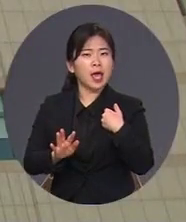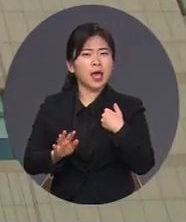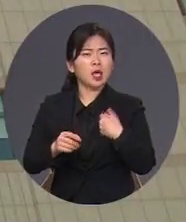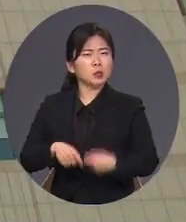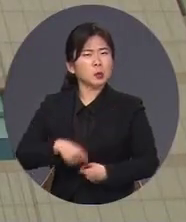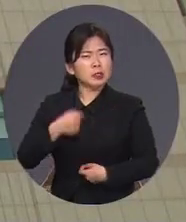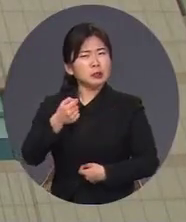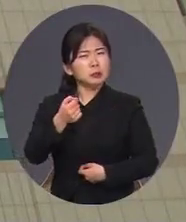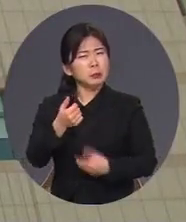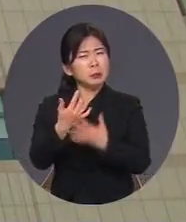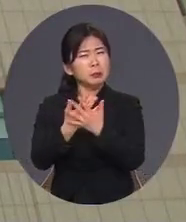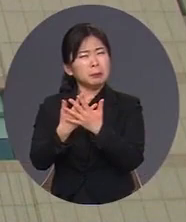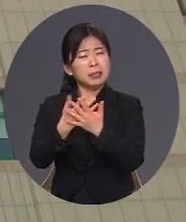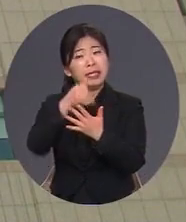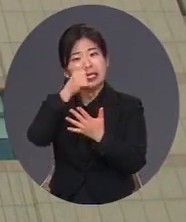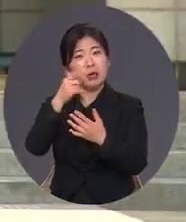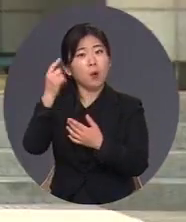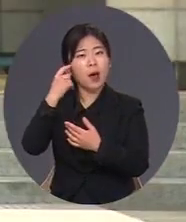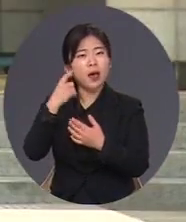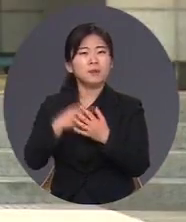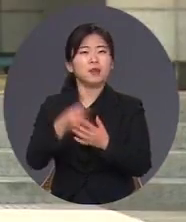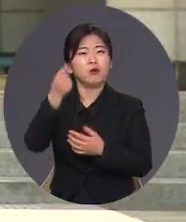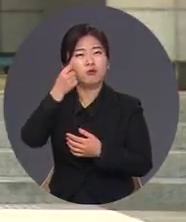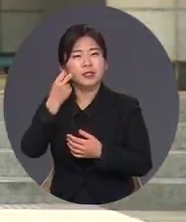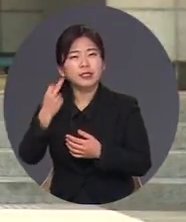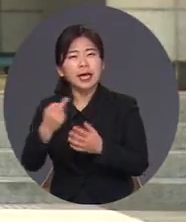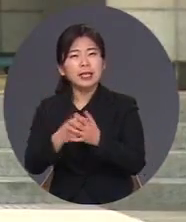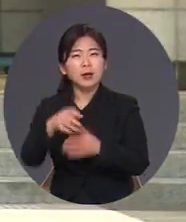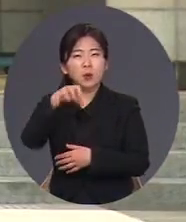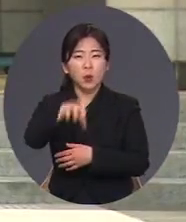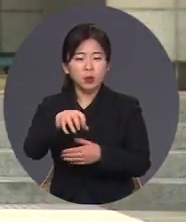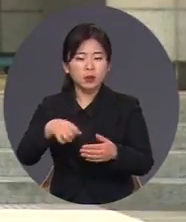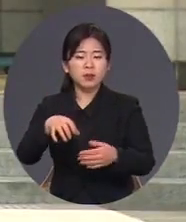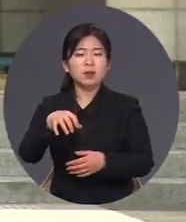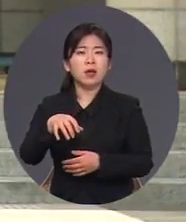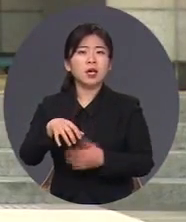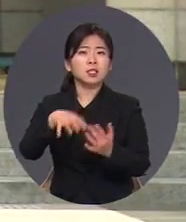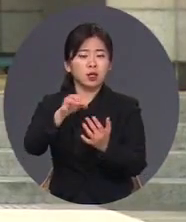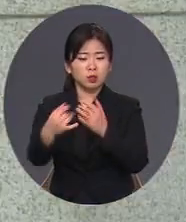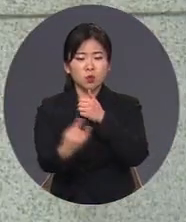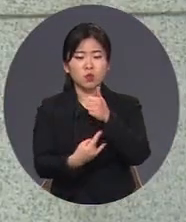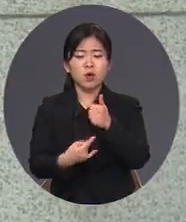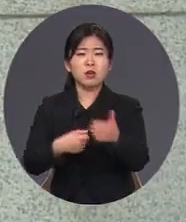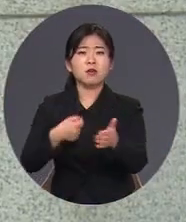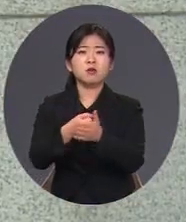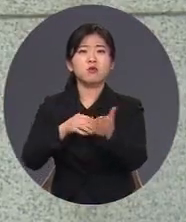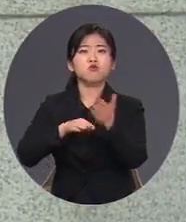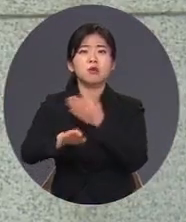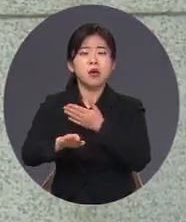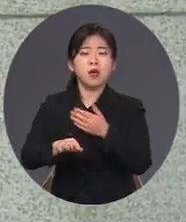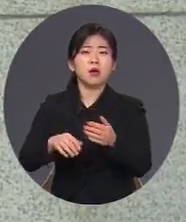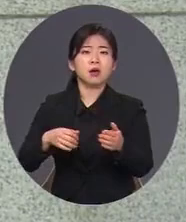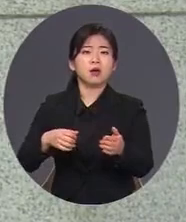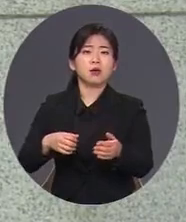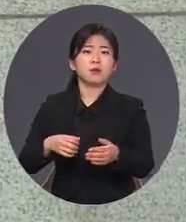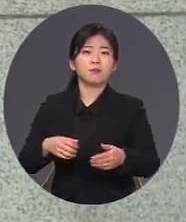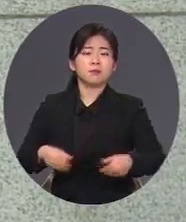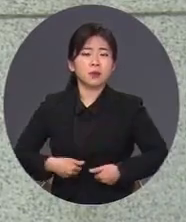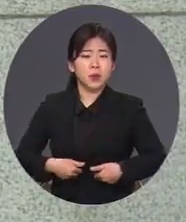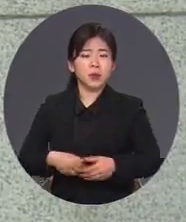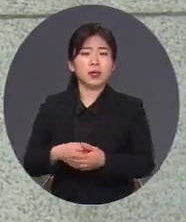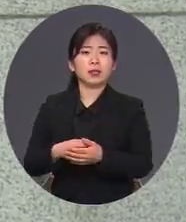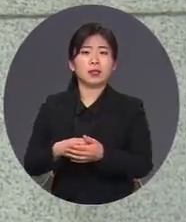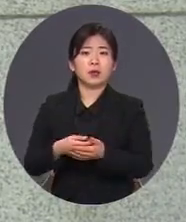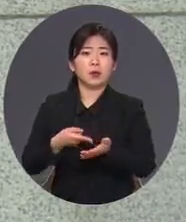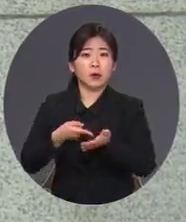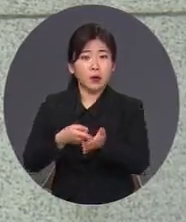않습니다. 울산시의회가 청사 위치와 관련해선 선정위원회를 통해 정해야 한다며 온도차가 다른